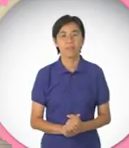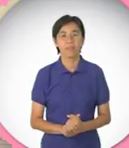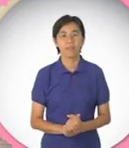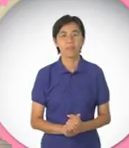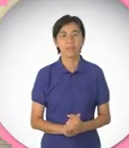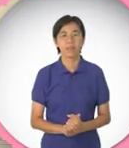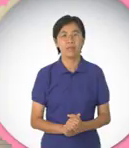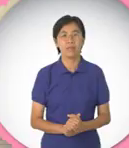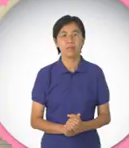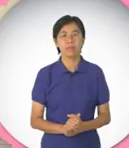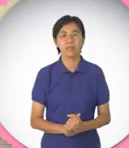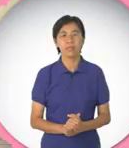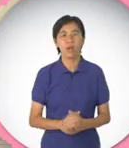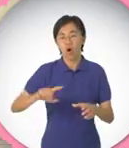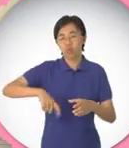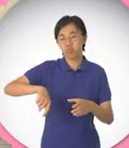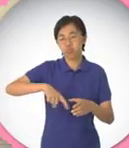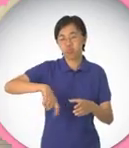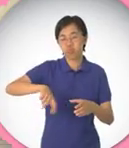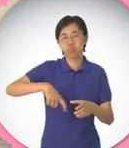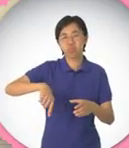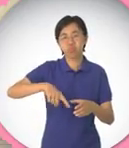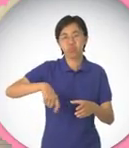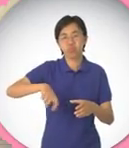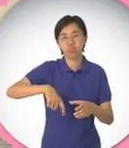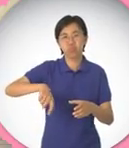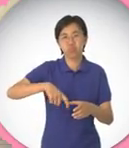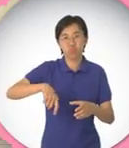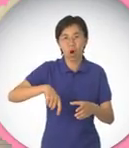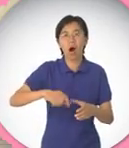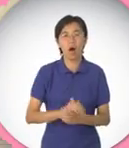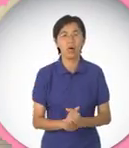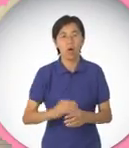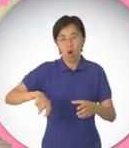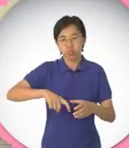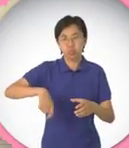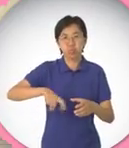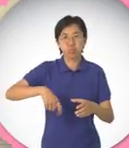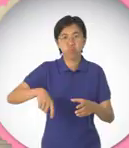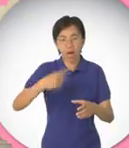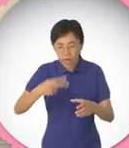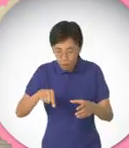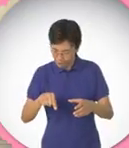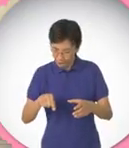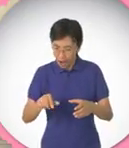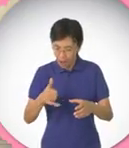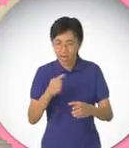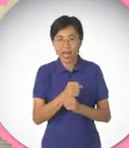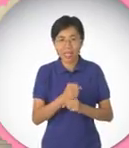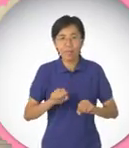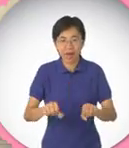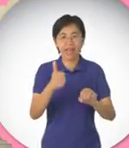ค่ะคราวนี้เราก็ตีต่อจนได้ที่นะคะเดี๋ยวเราก็ใช้วิธีเช็คก็คือขึงให้มันเป็นแผ่นฟิล์มได้นะคะ